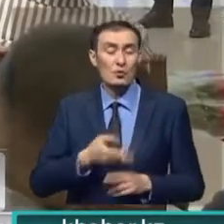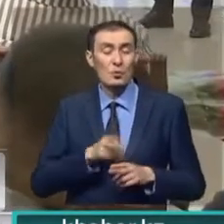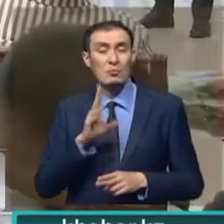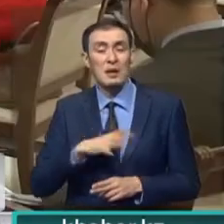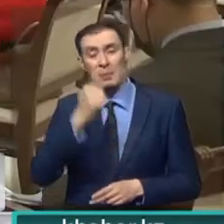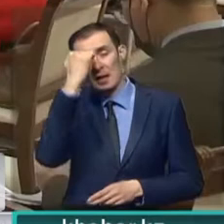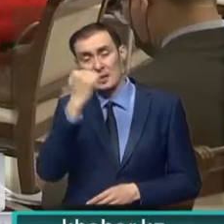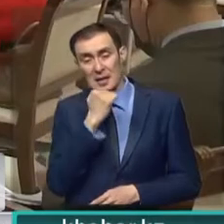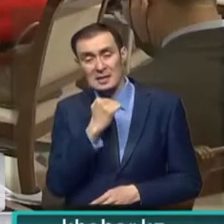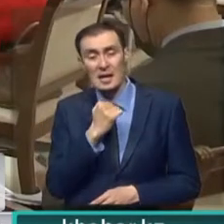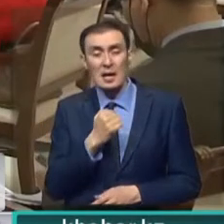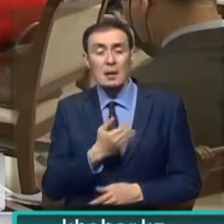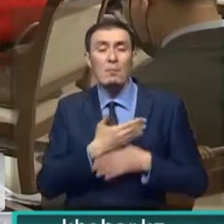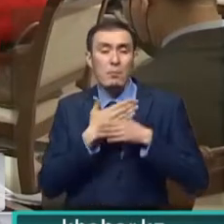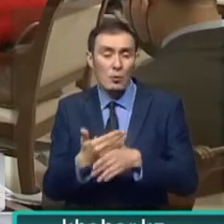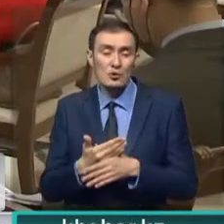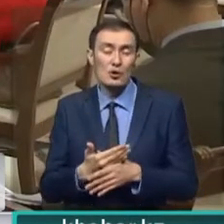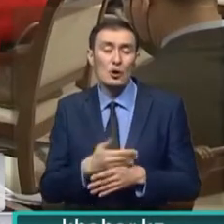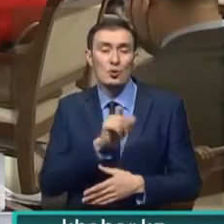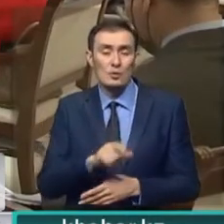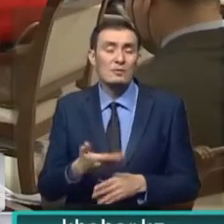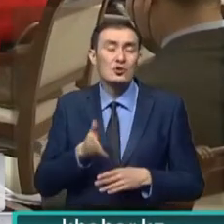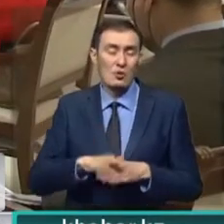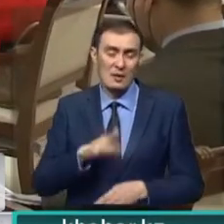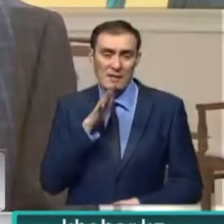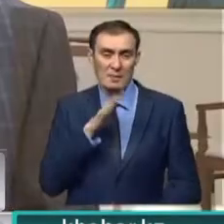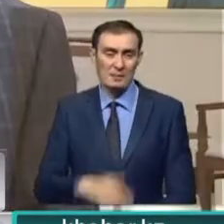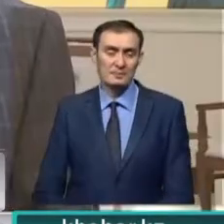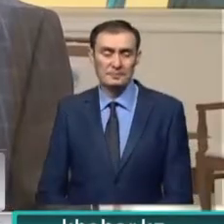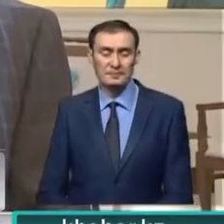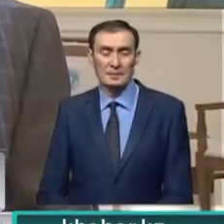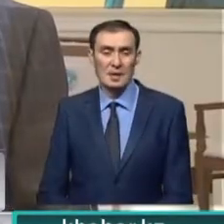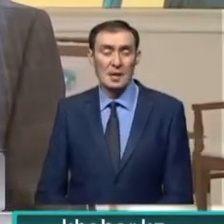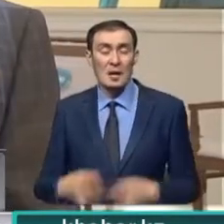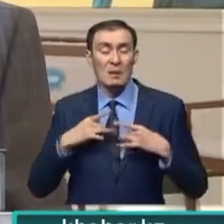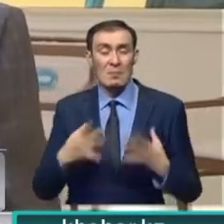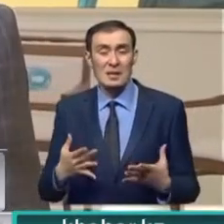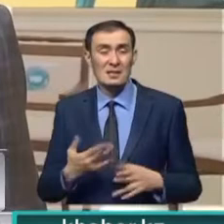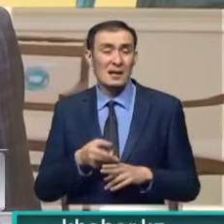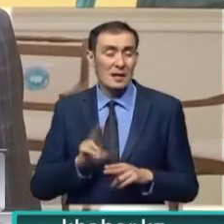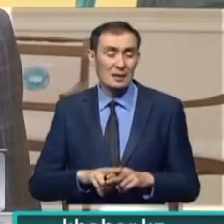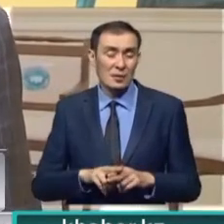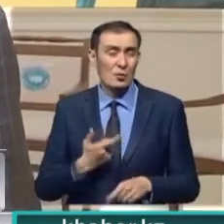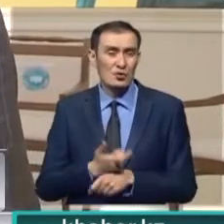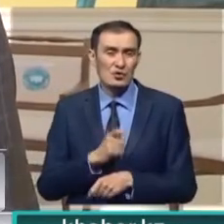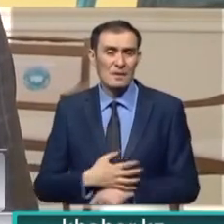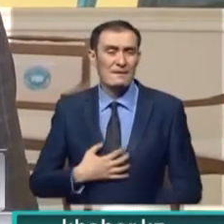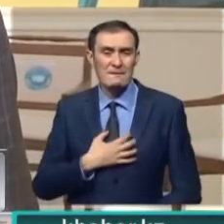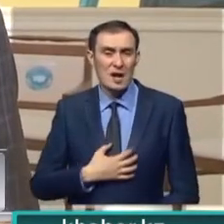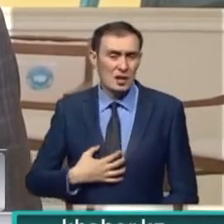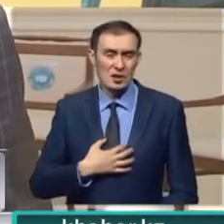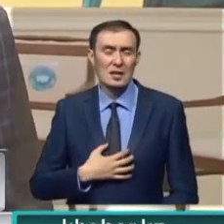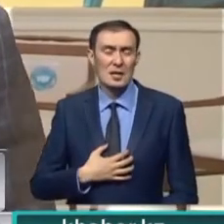получили благодарность за безвозмездную помощь нуждающимся в трудные времена праздник которые собой несет очень важный